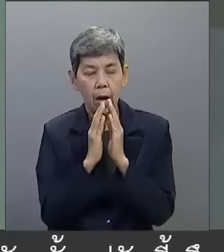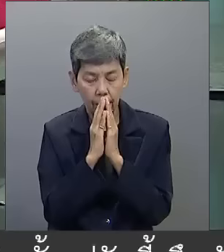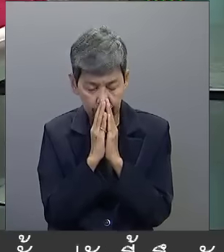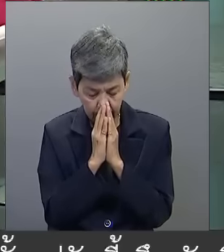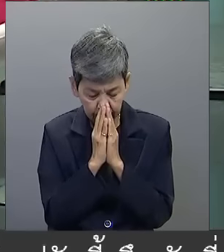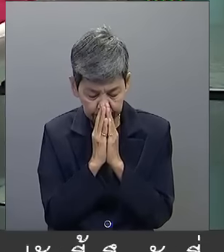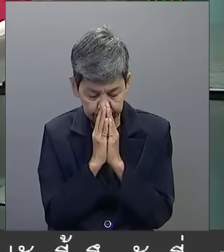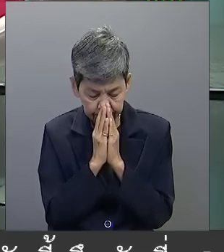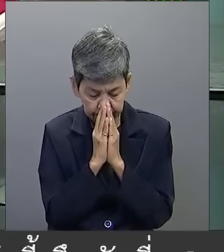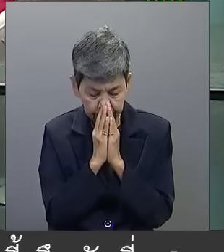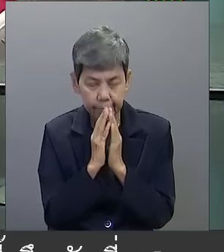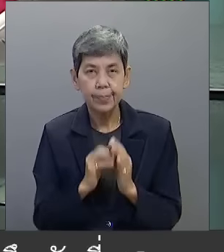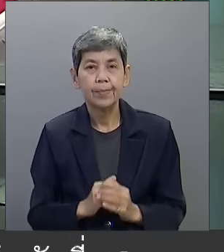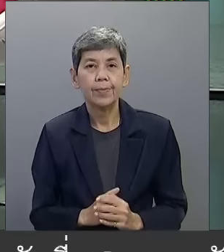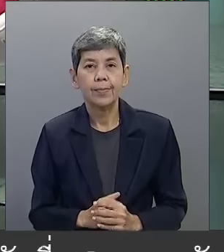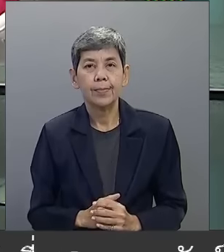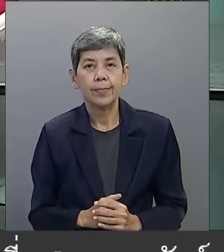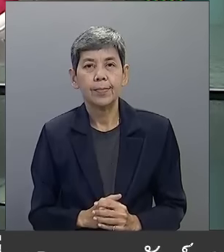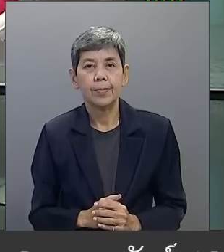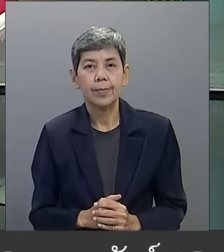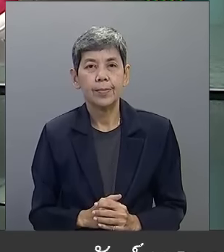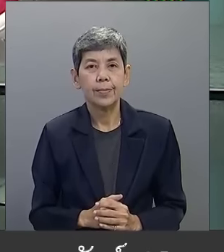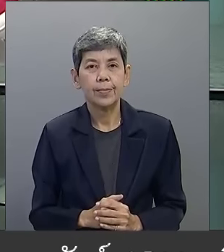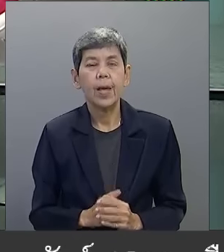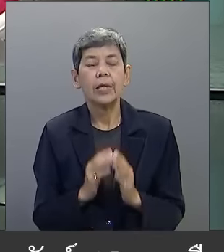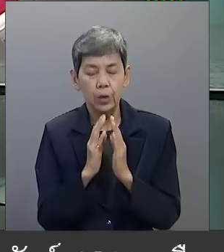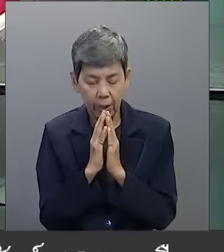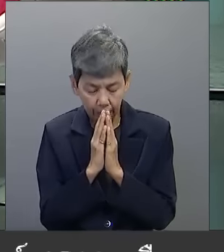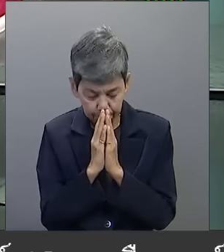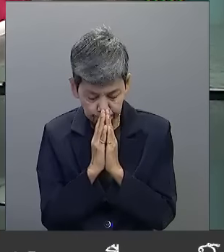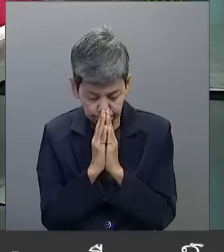ะอาจารย์ ขอบพระคุณครับอาจารย์ครับ สวัสดีครับ สวัสดีค่ะ